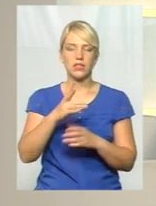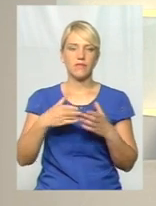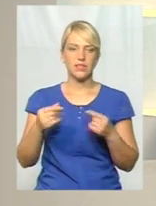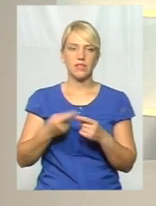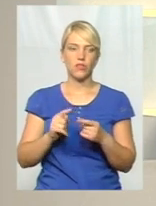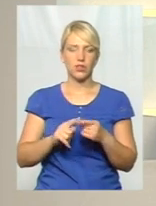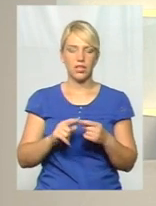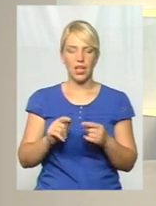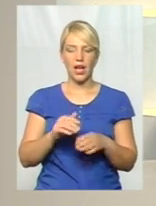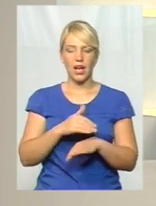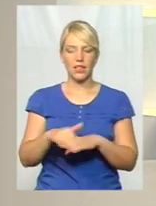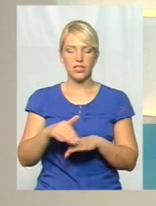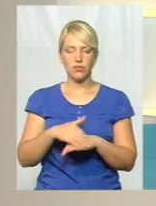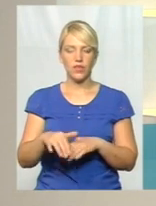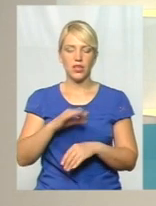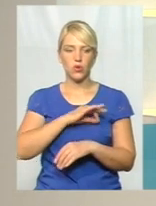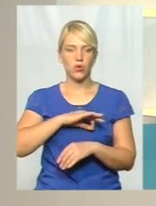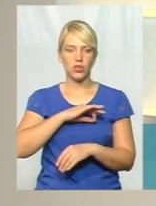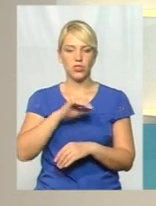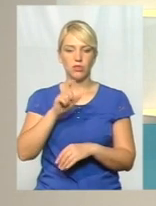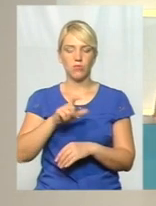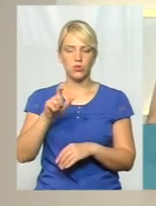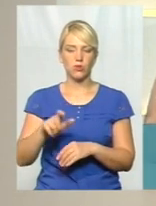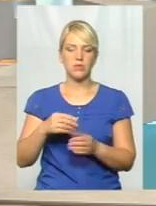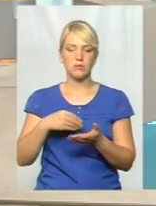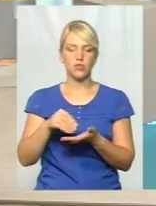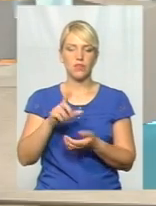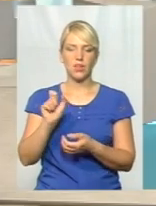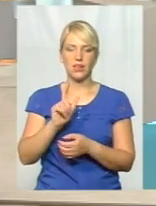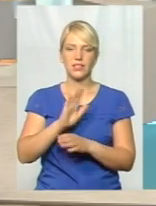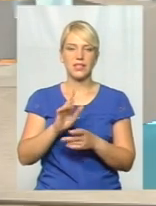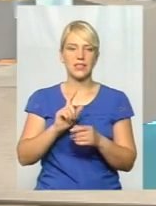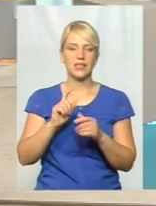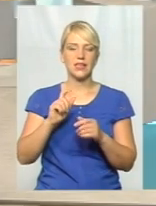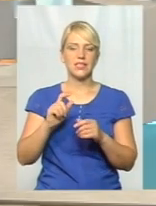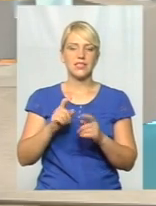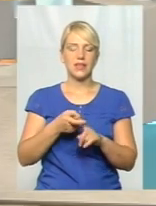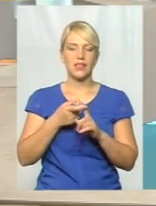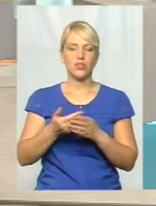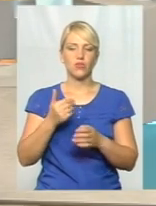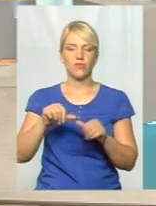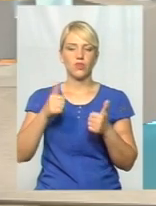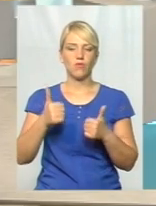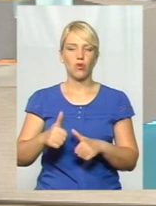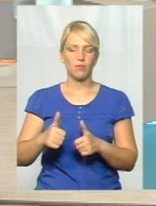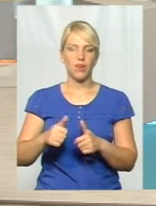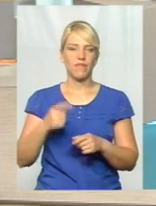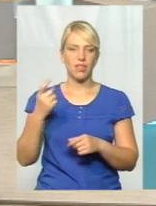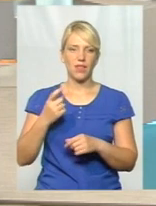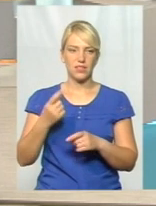юридичним особам, споживачам газу, незалежно від форм власності? Незалежно, тобто згідно постанови регулятора,